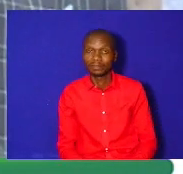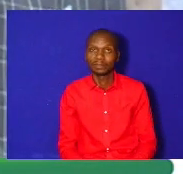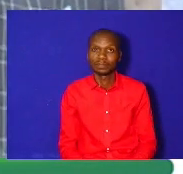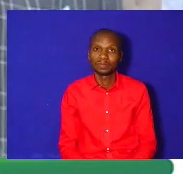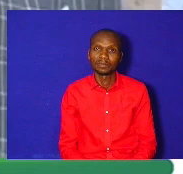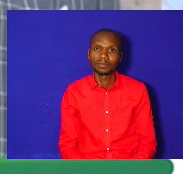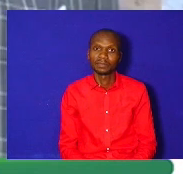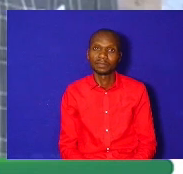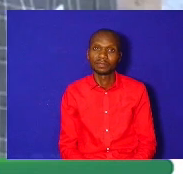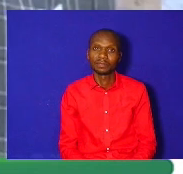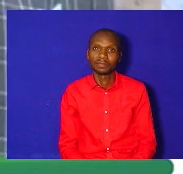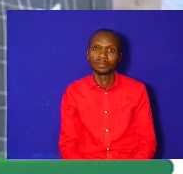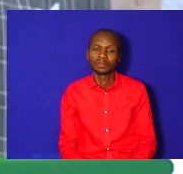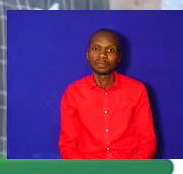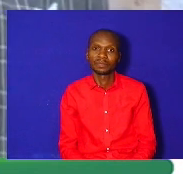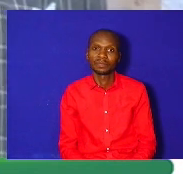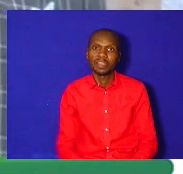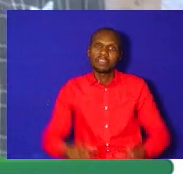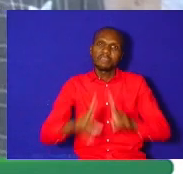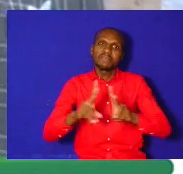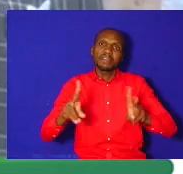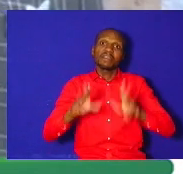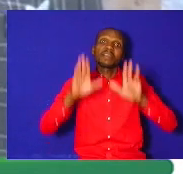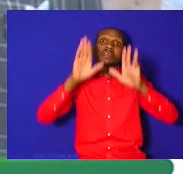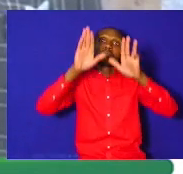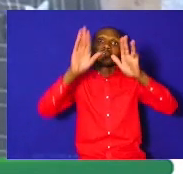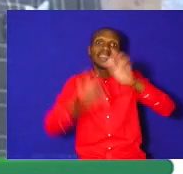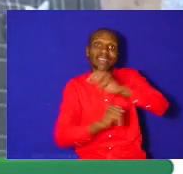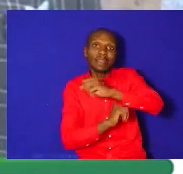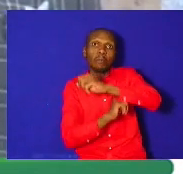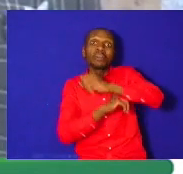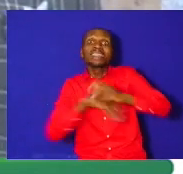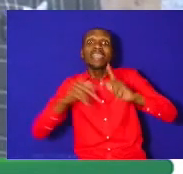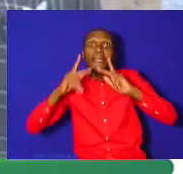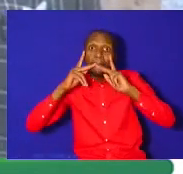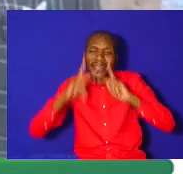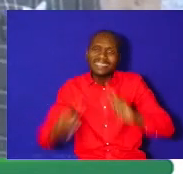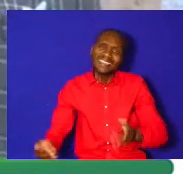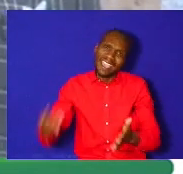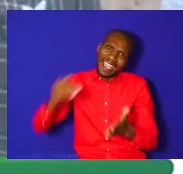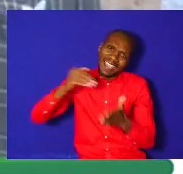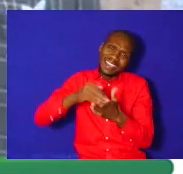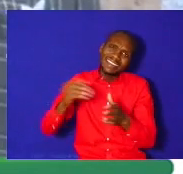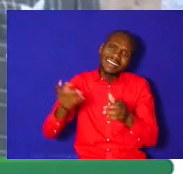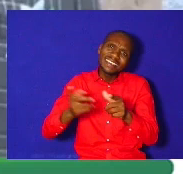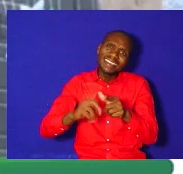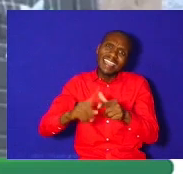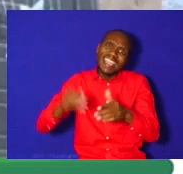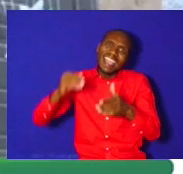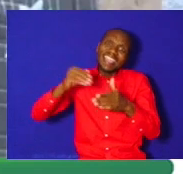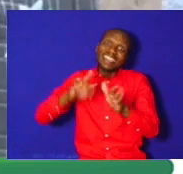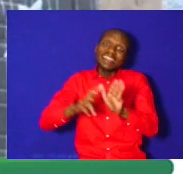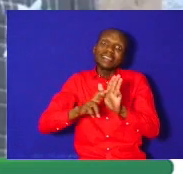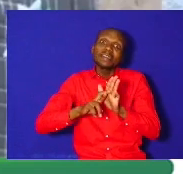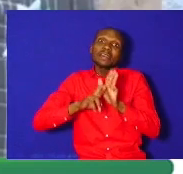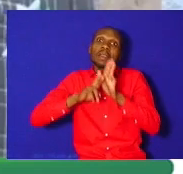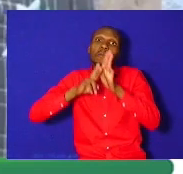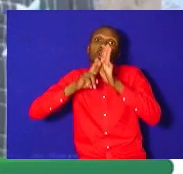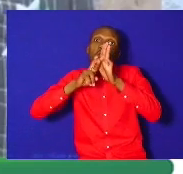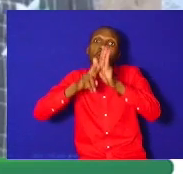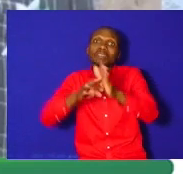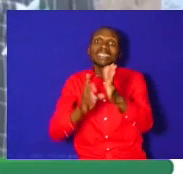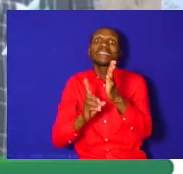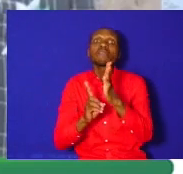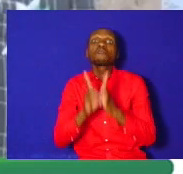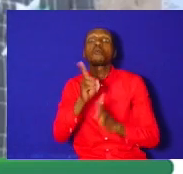ndio the custodian of peace pia ndiye nasimamia mambo ya